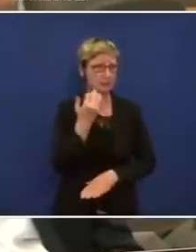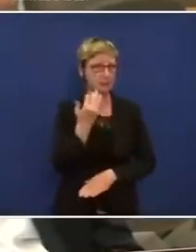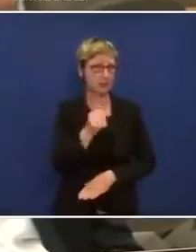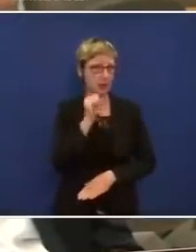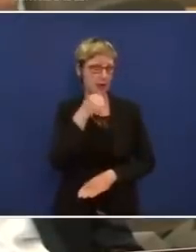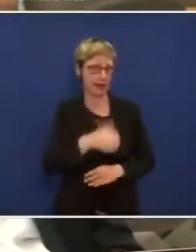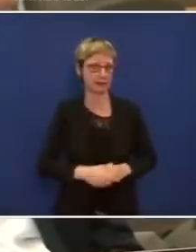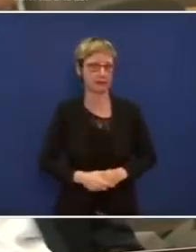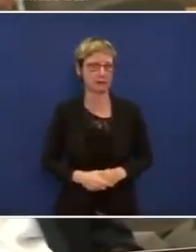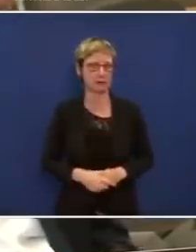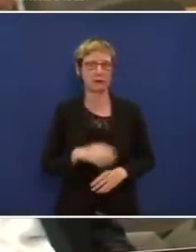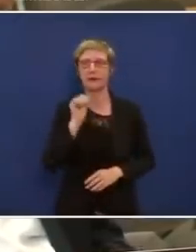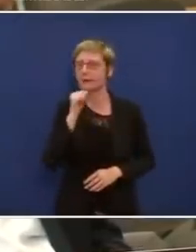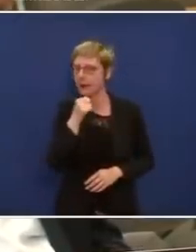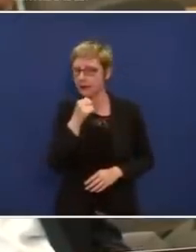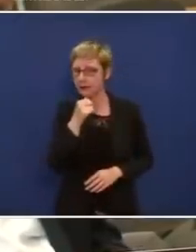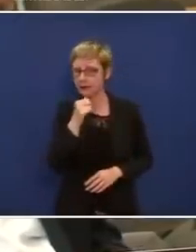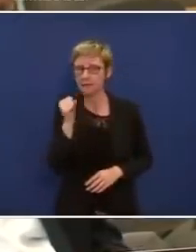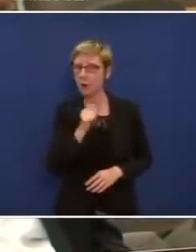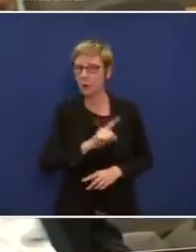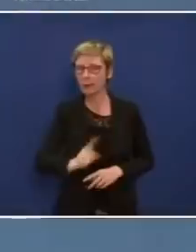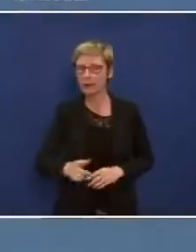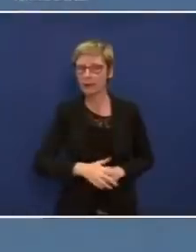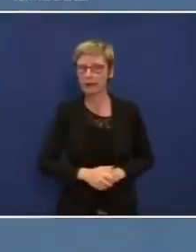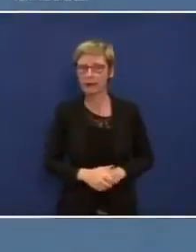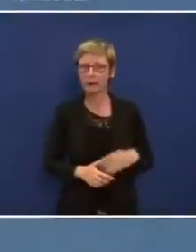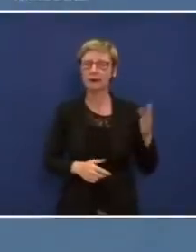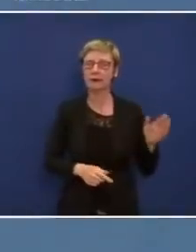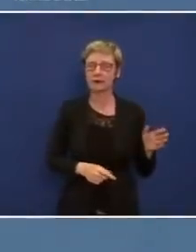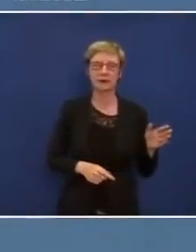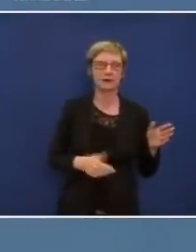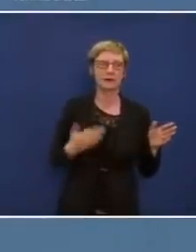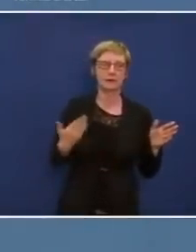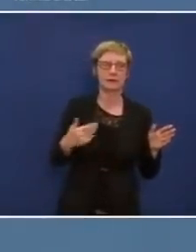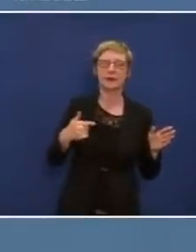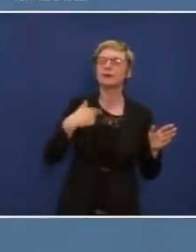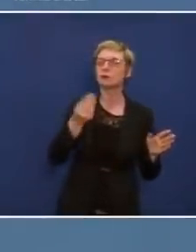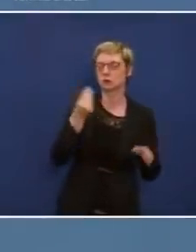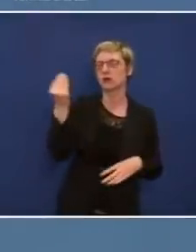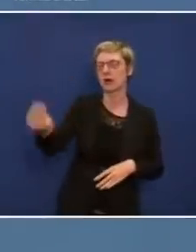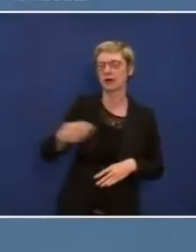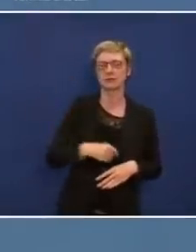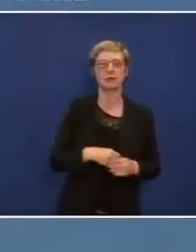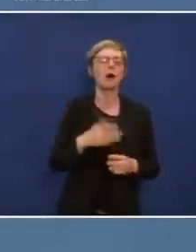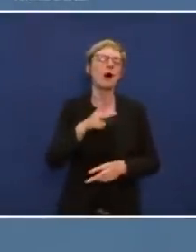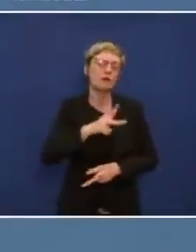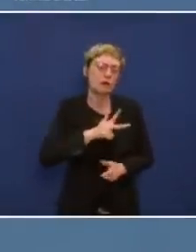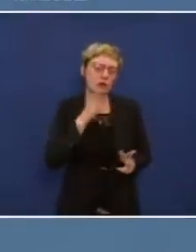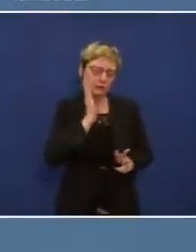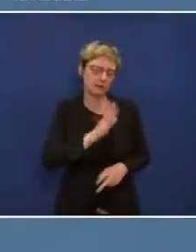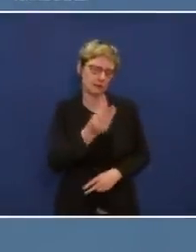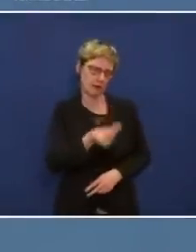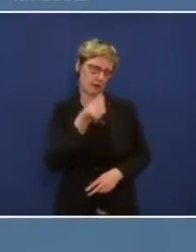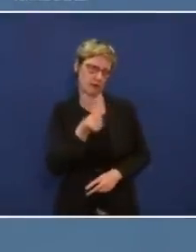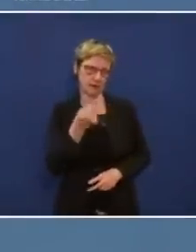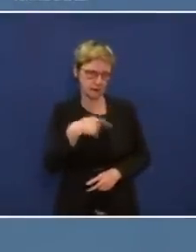erheben? Ja oder nein? Wenn nein, warum nicht? Wie gesagt, Herr Reitschuster, das muss ich nachreichen. Aber dann bitte wirklich nachreichen diesmal.